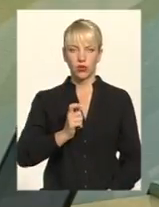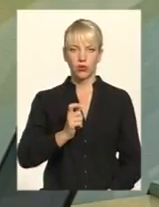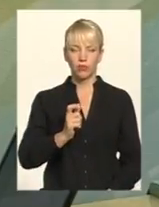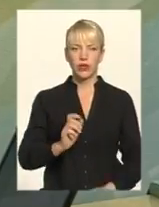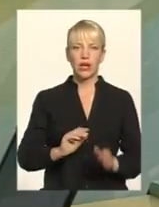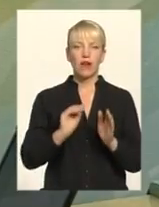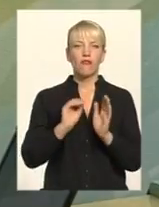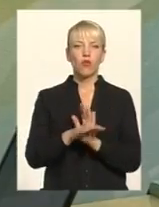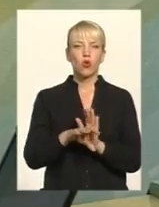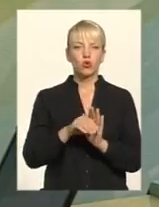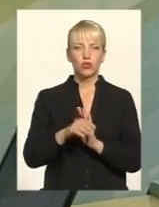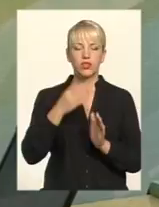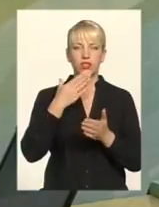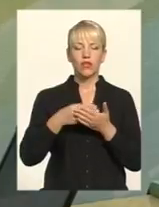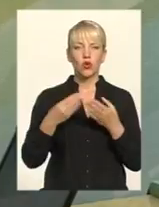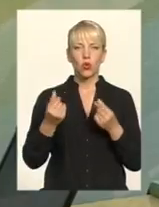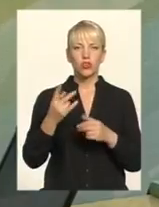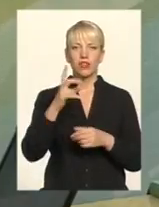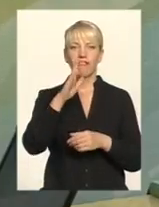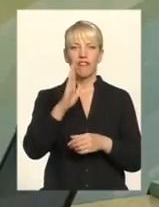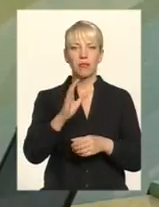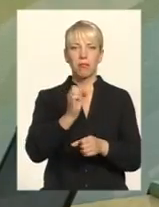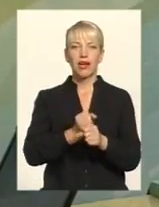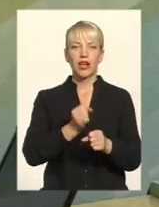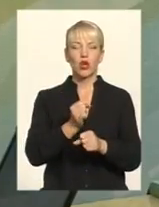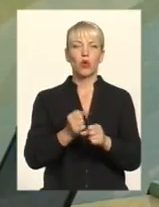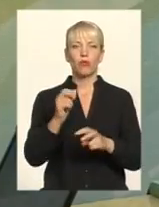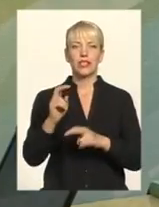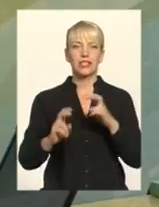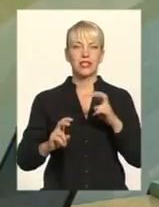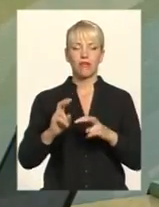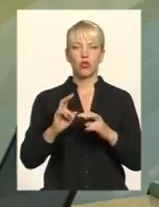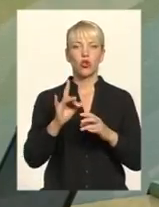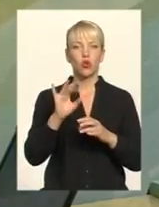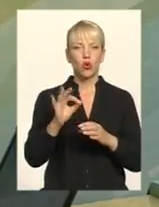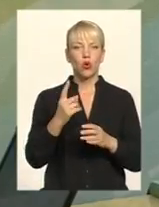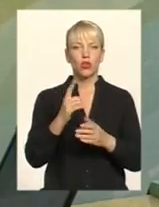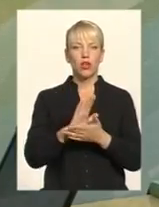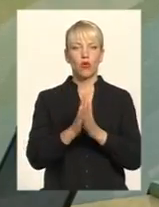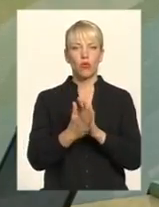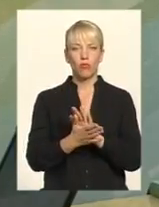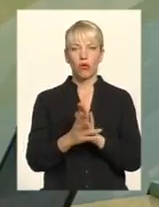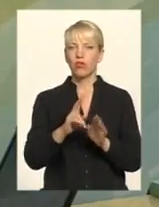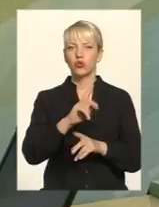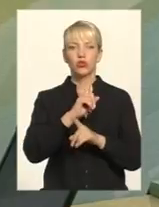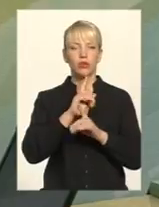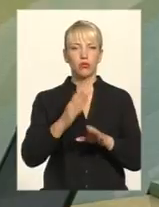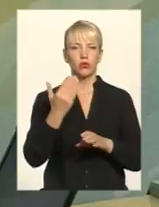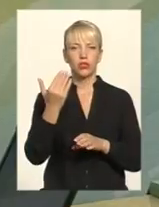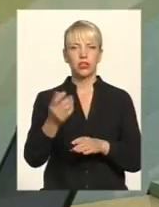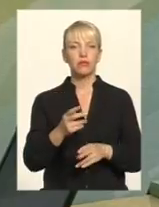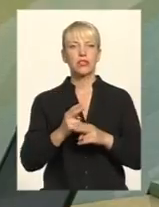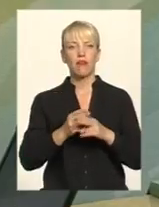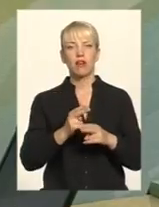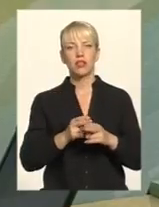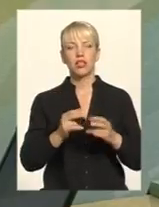вложувати сюди кошти в переробні заводи, але за простої умови, що їм не будуть заважати. Я думаю, на даний